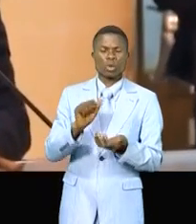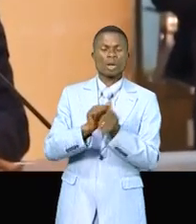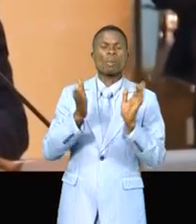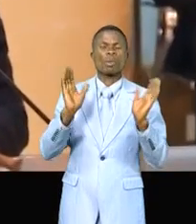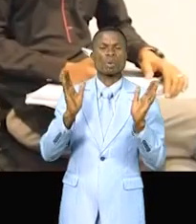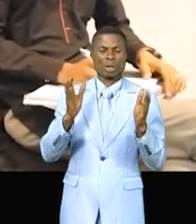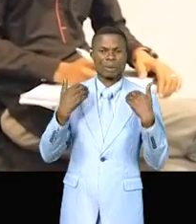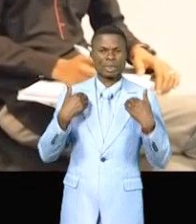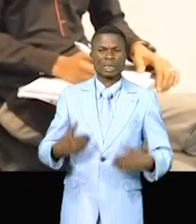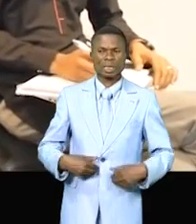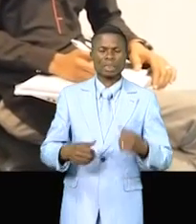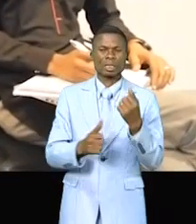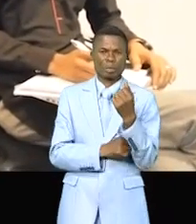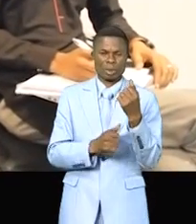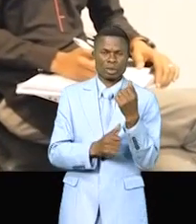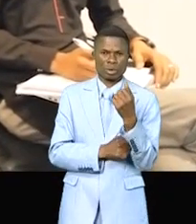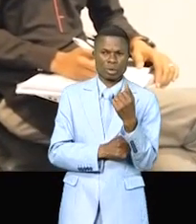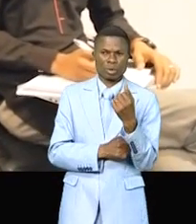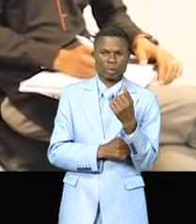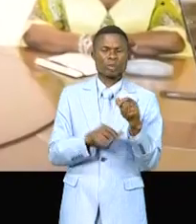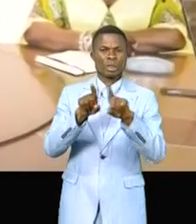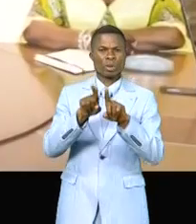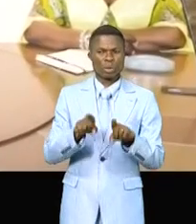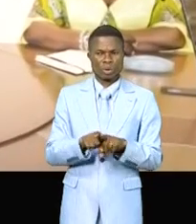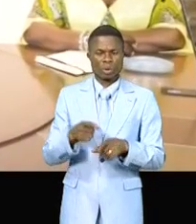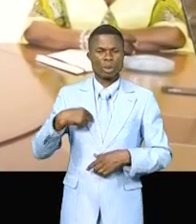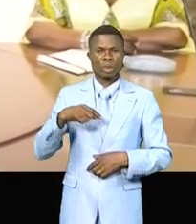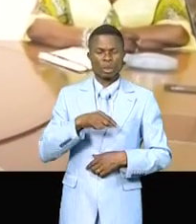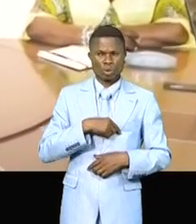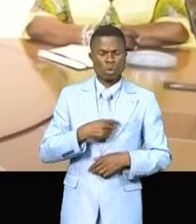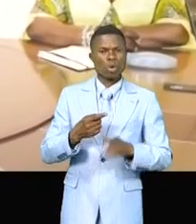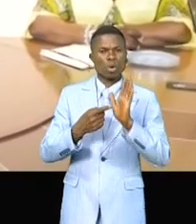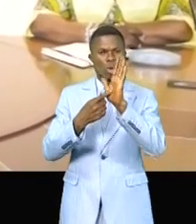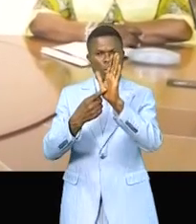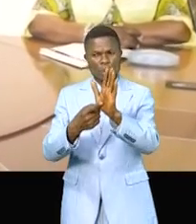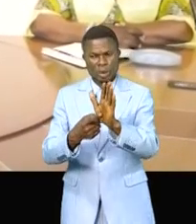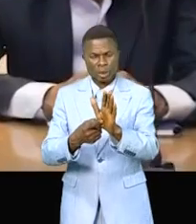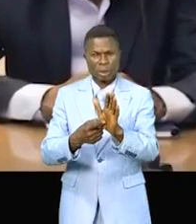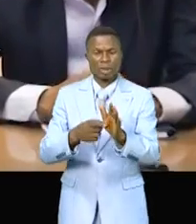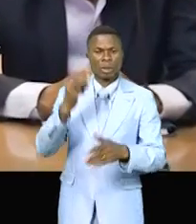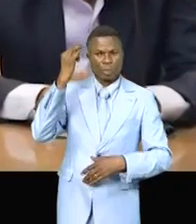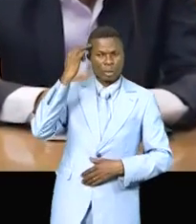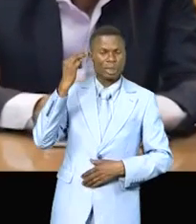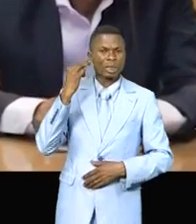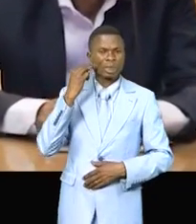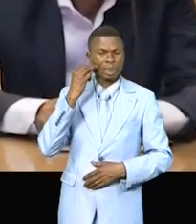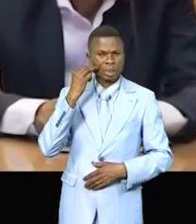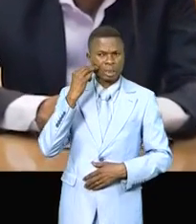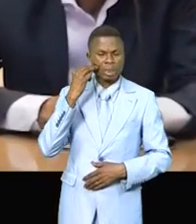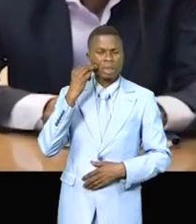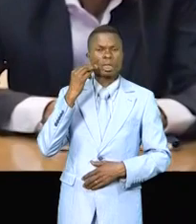humanitaire. Et aussi, nous avons présenté au ministre